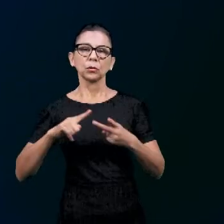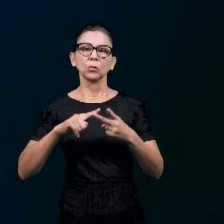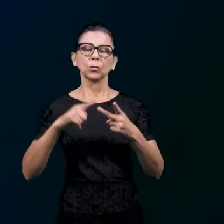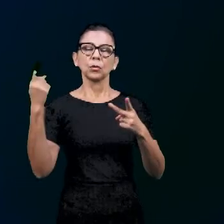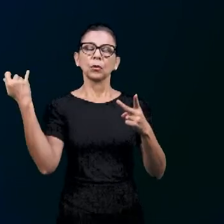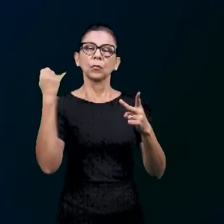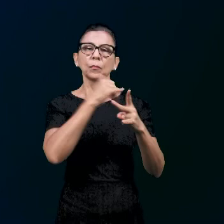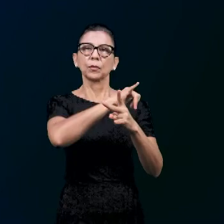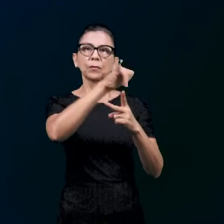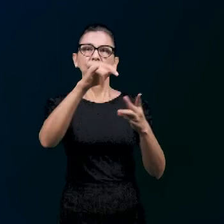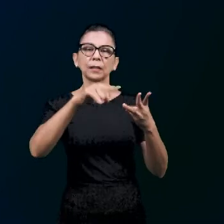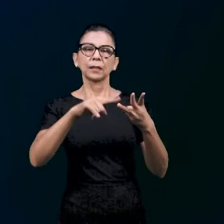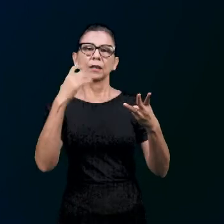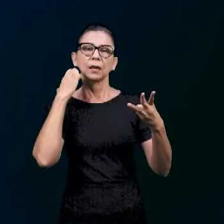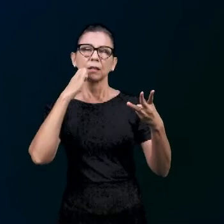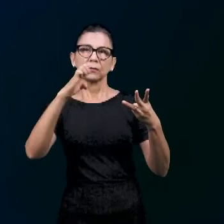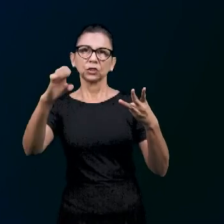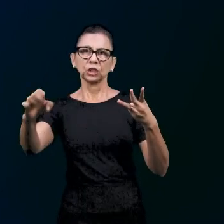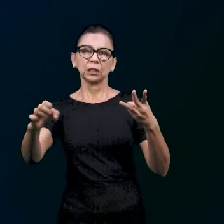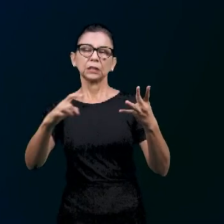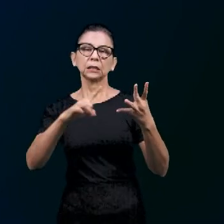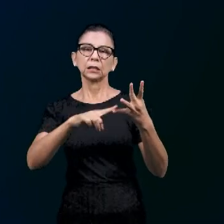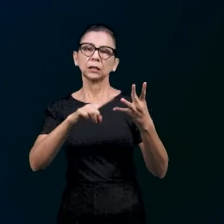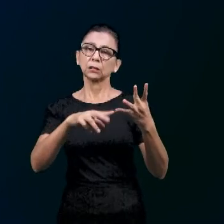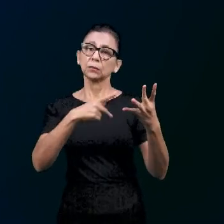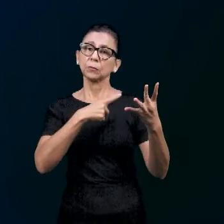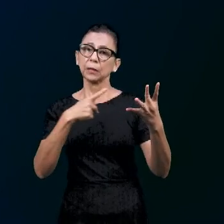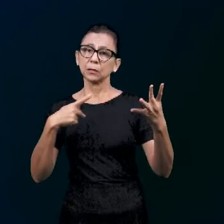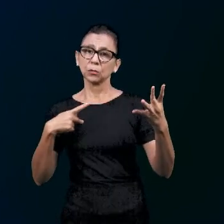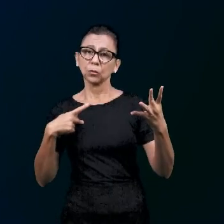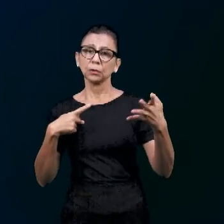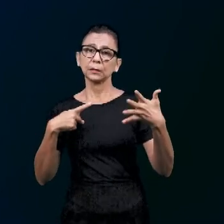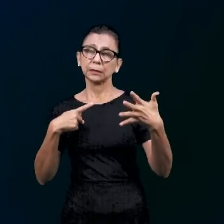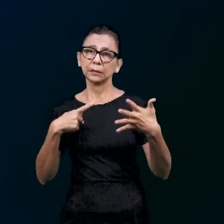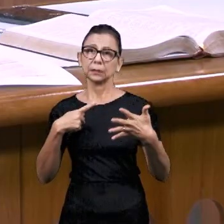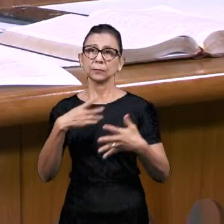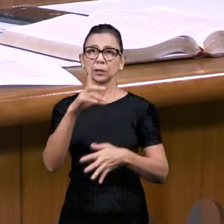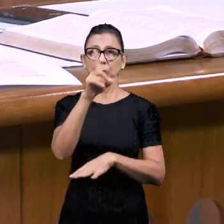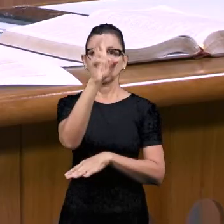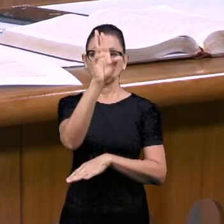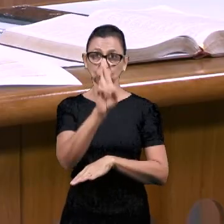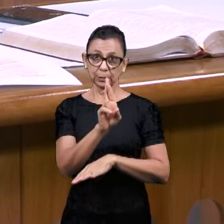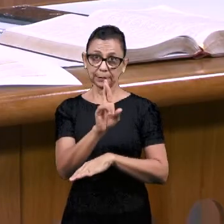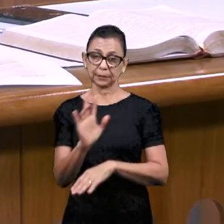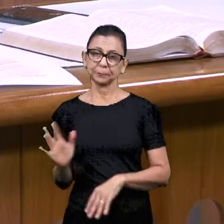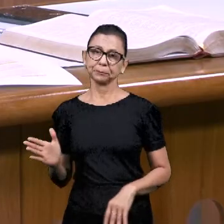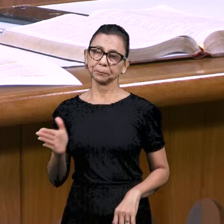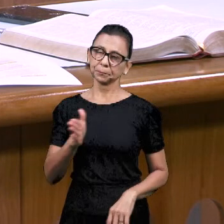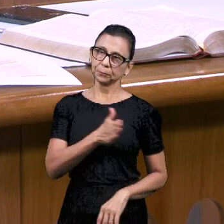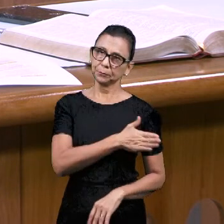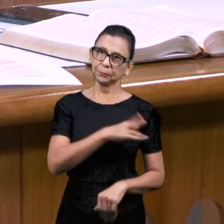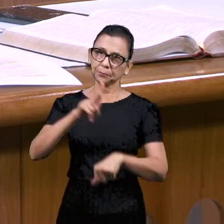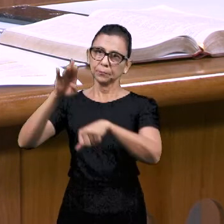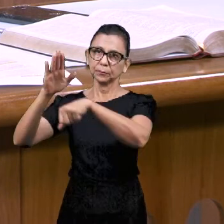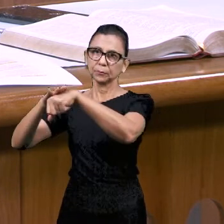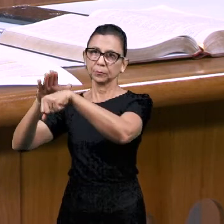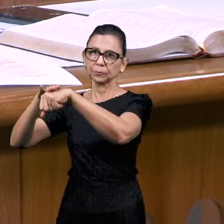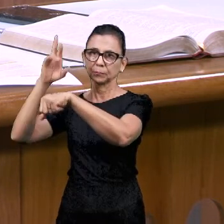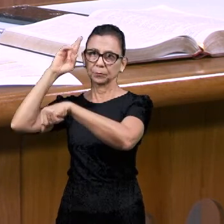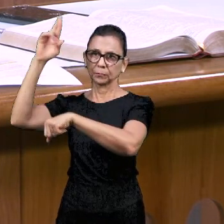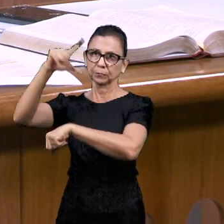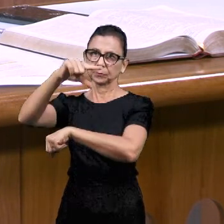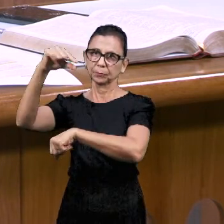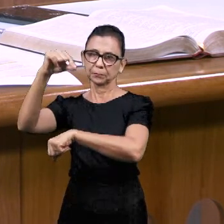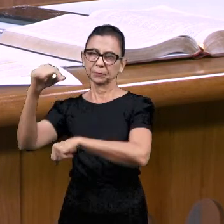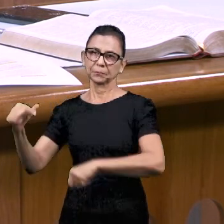prophète, et l'autre pour évangéliste, et l'autre pour pasteur et docteur. La paix du Seigneur à tous. Très bien, pour confirmer cette